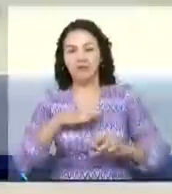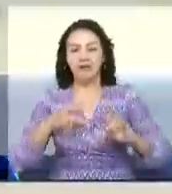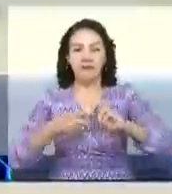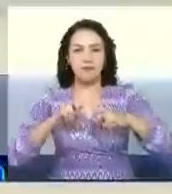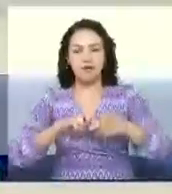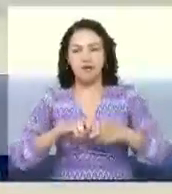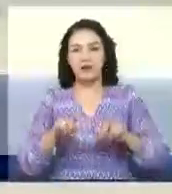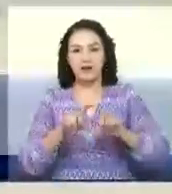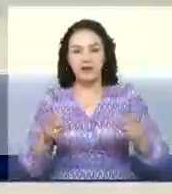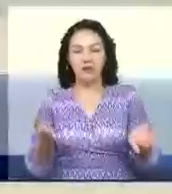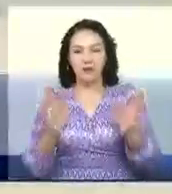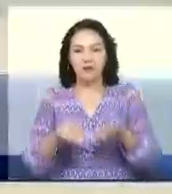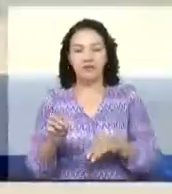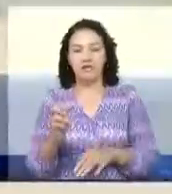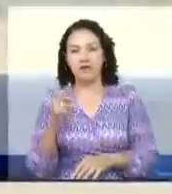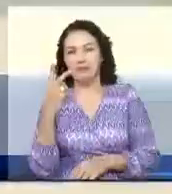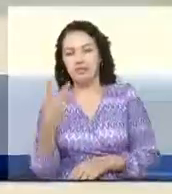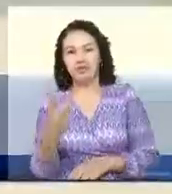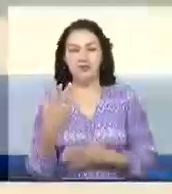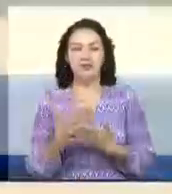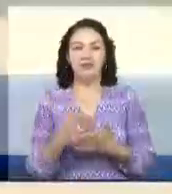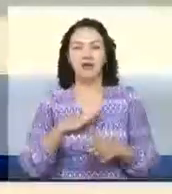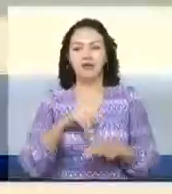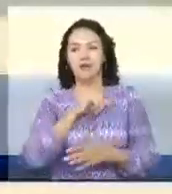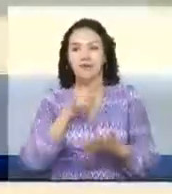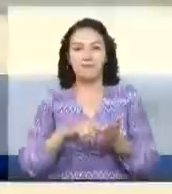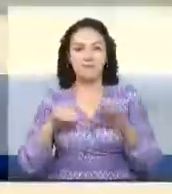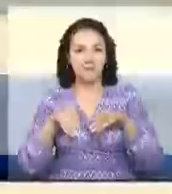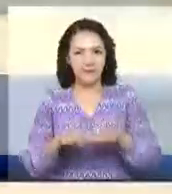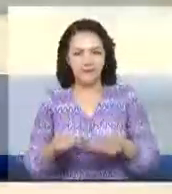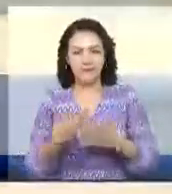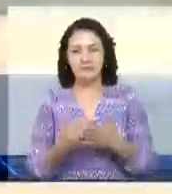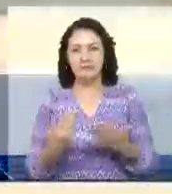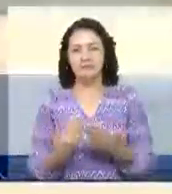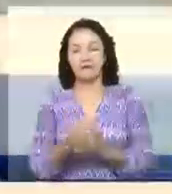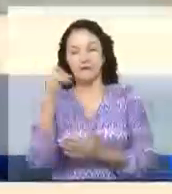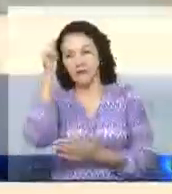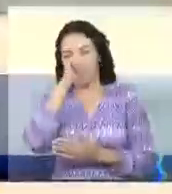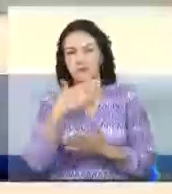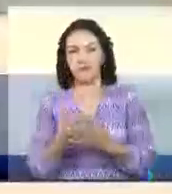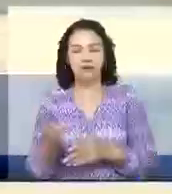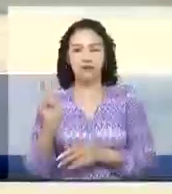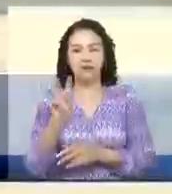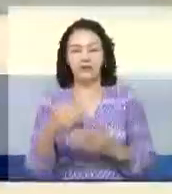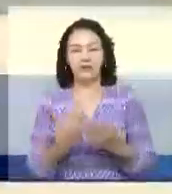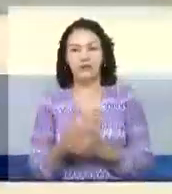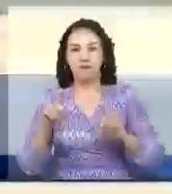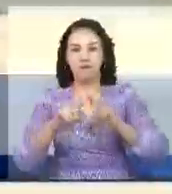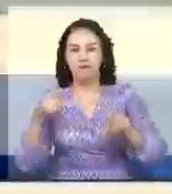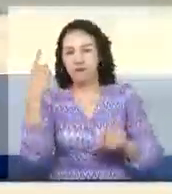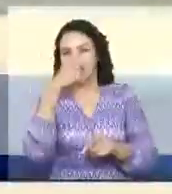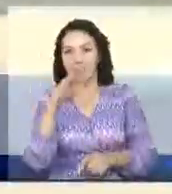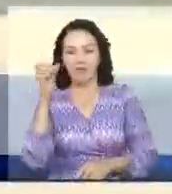нехваткой школьных мест в микрорайоне Батыс-2. Но и там вопрос решается. Уже в новом учебном году дети пойдут в современную частную